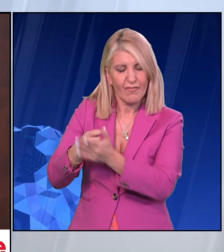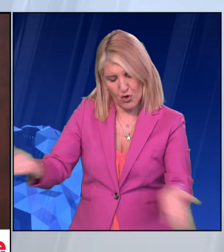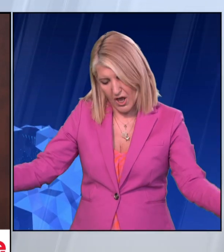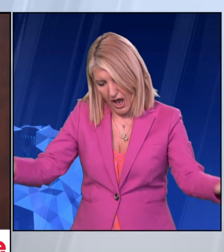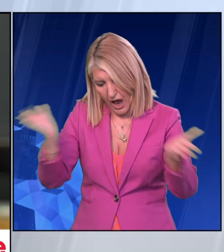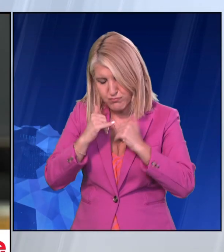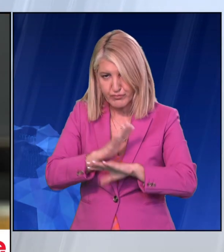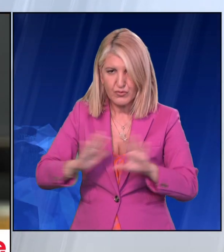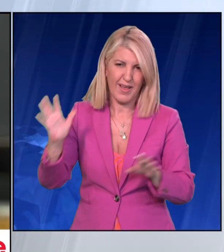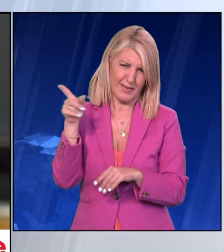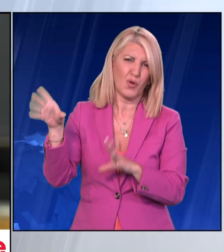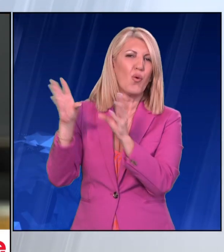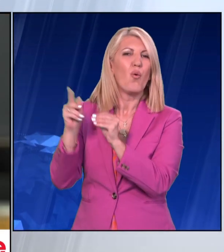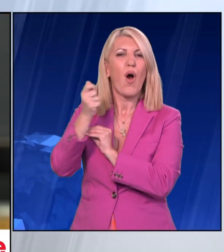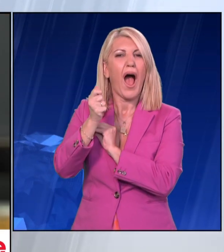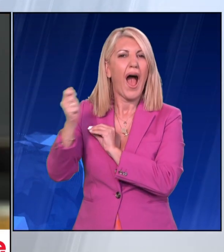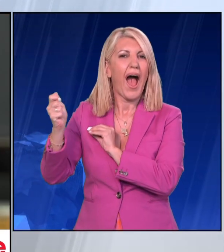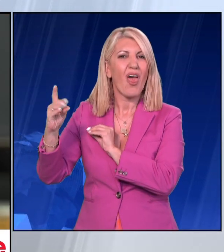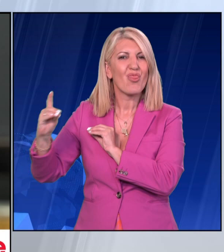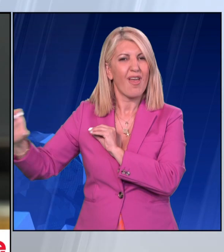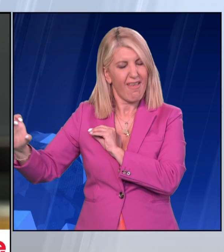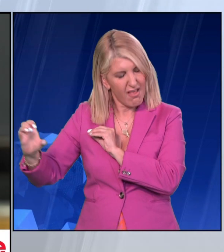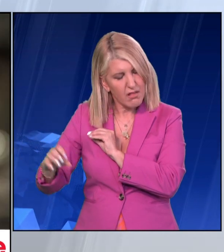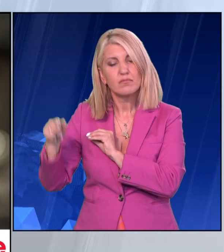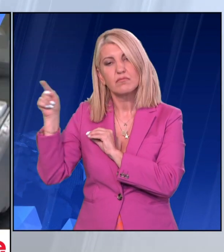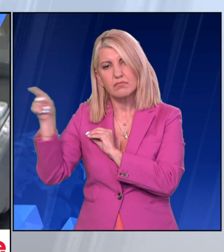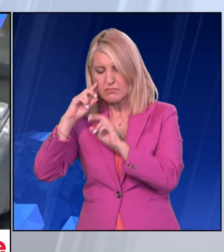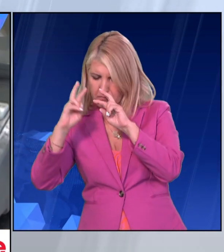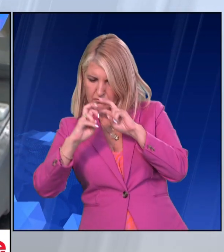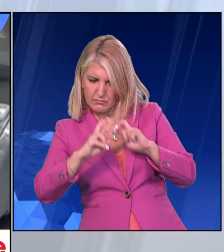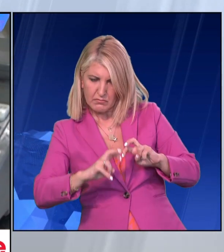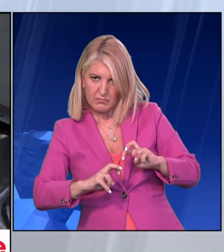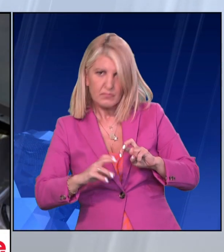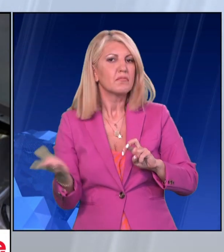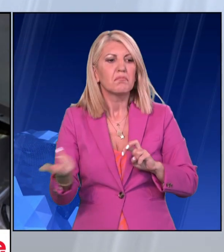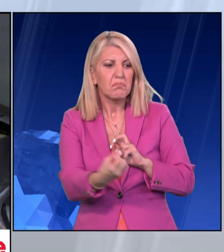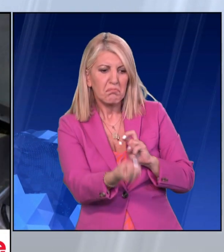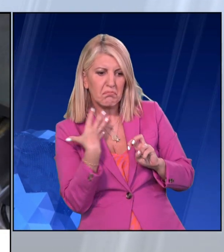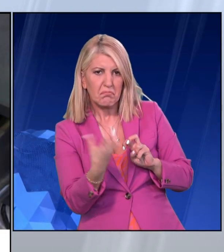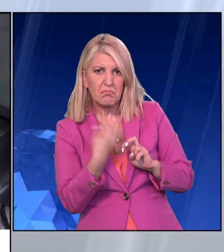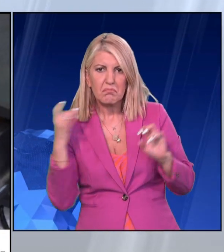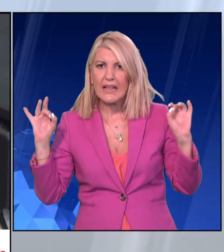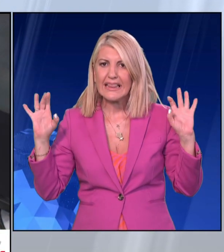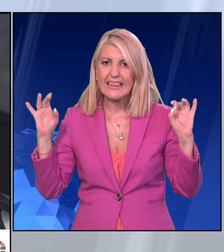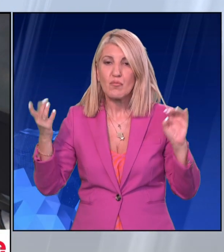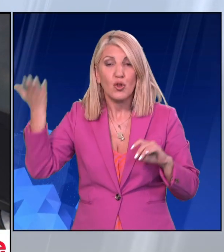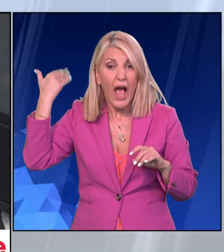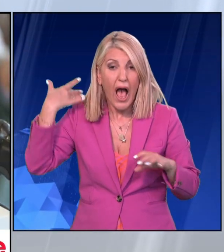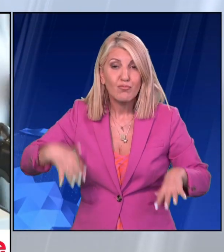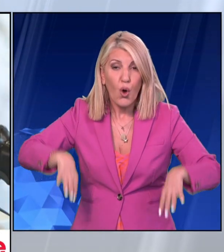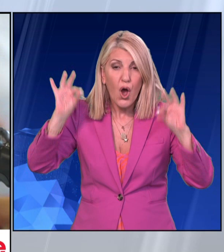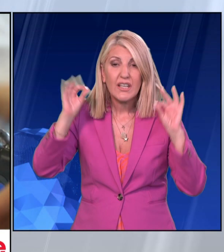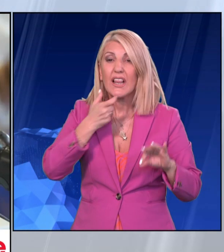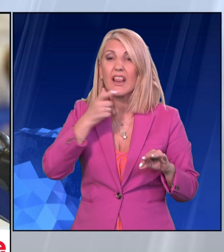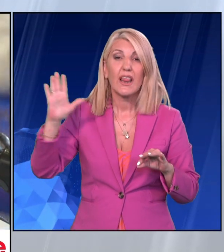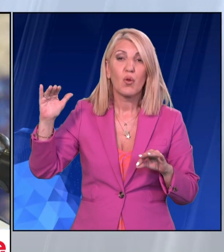διασταύρωση που έγινε με τις βάσεις δεδομένων της ΑΔΕ, βρέθηκε ότι δεν είχε διαβιβάσει καμία απόδειξη από τις αρχές Ιουλίου. Από την